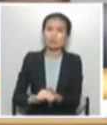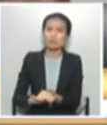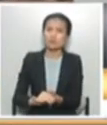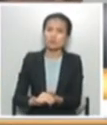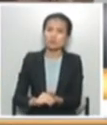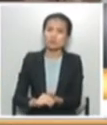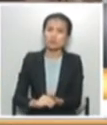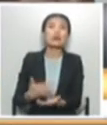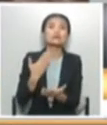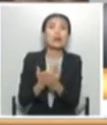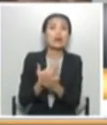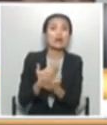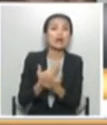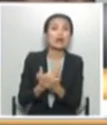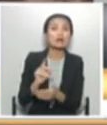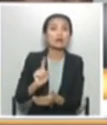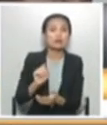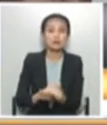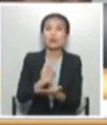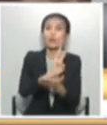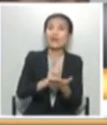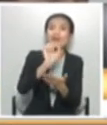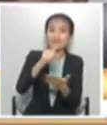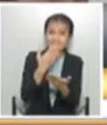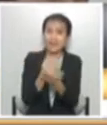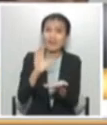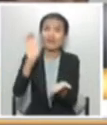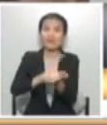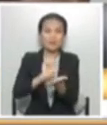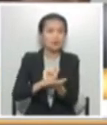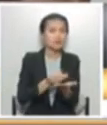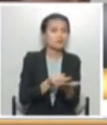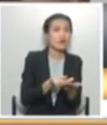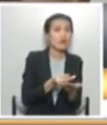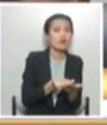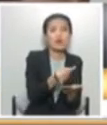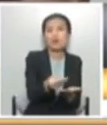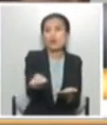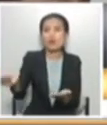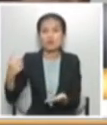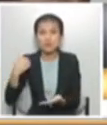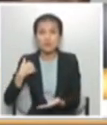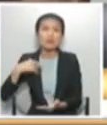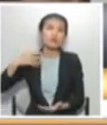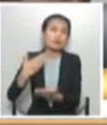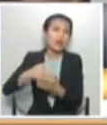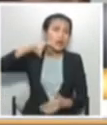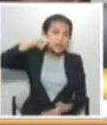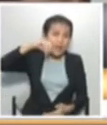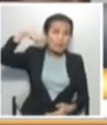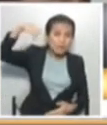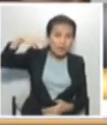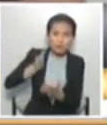างข้อหนึ่งมีการนำเงินของวิไลไปใช้คณะอื่นๆนะครับสองมีการตัดค่าใช้จ่ายค่าสาธารณูปโภคเช่นค่าน้ำค่าไฟของแผน